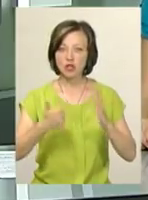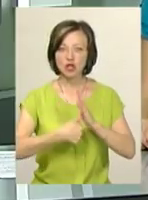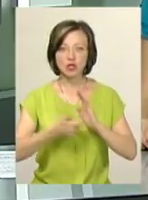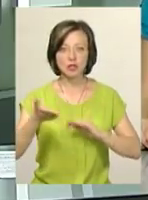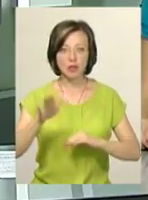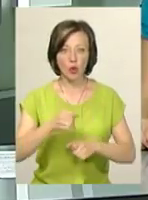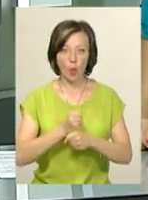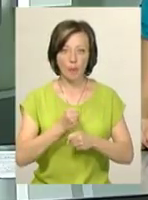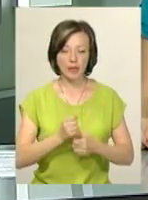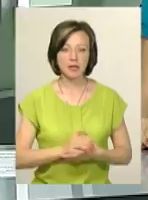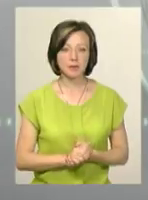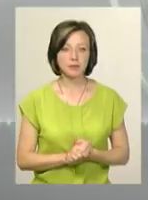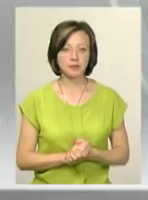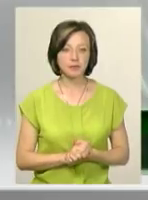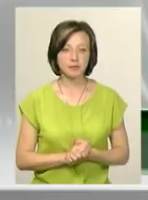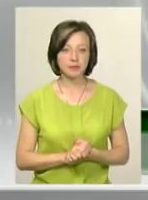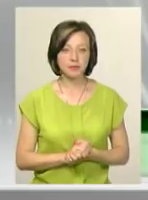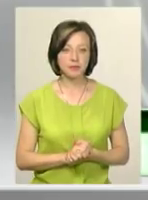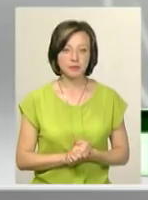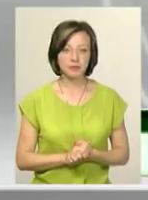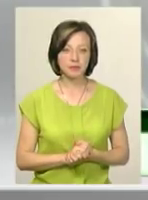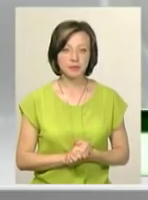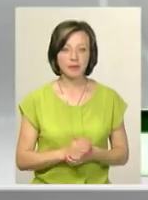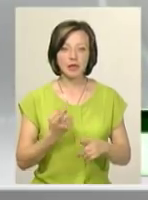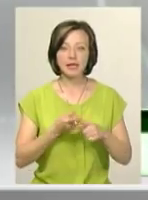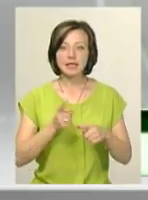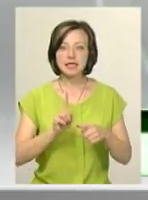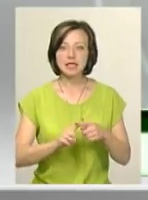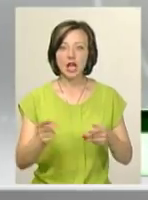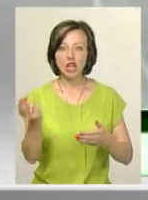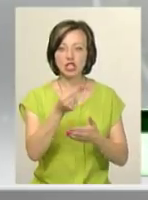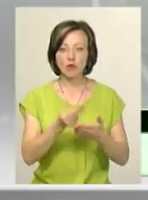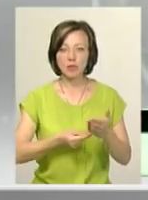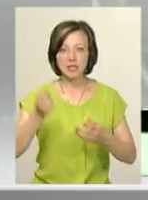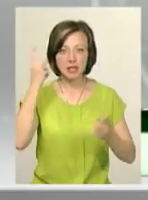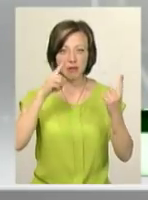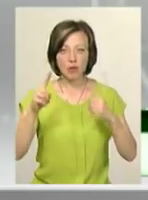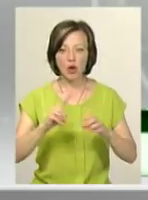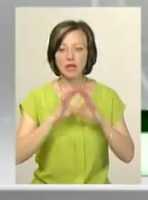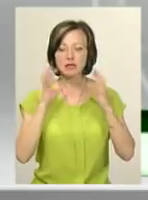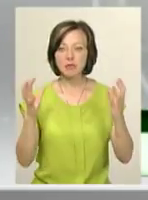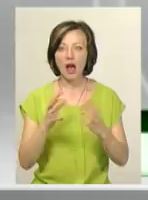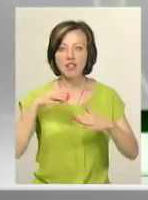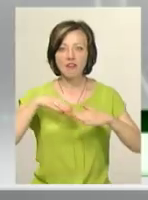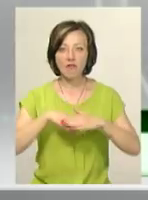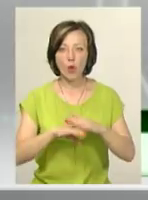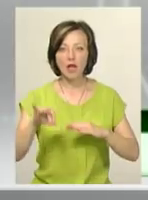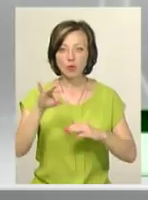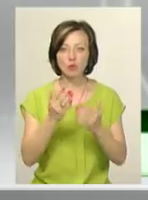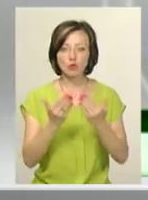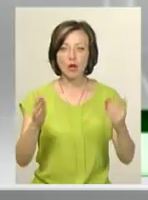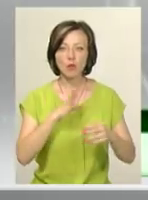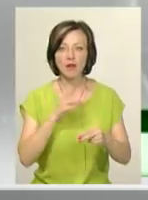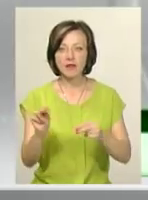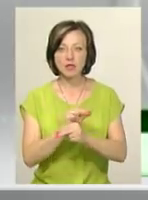6 робіт. Це живописні твори, які зберігалися у фондах історичного музею і які були